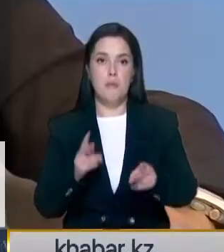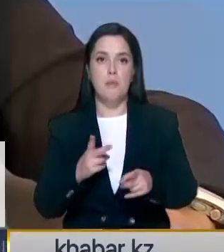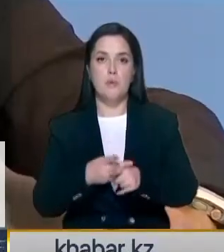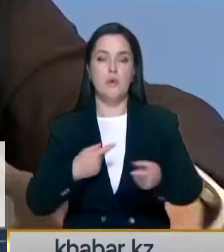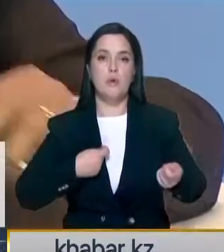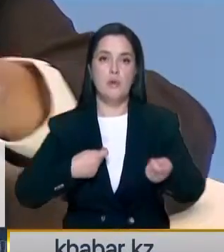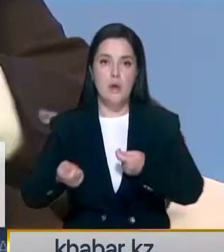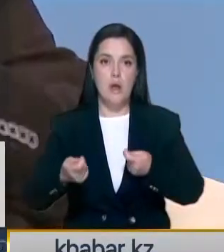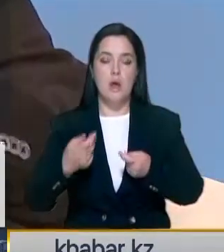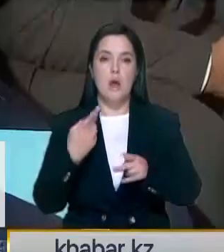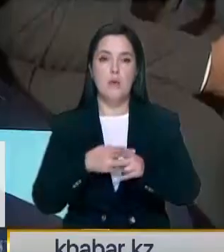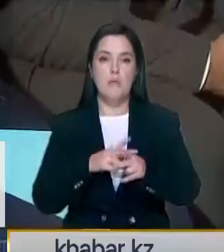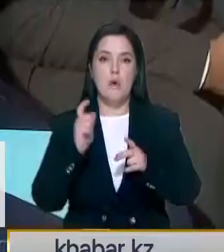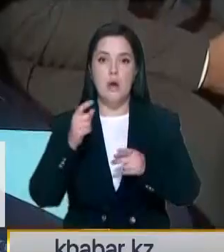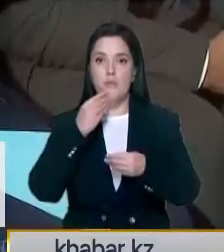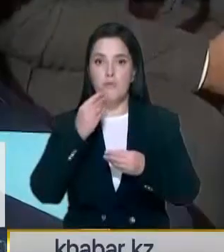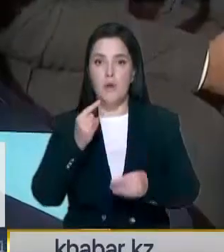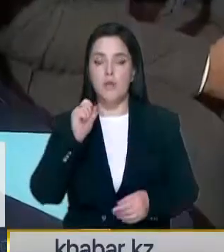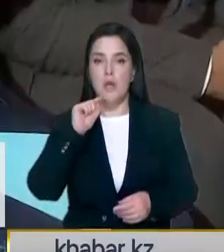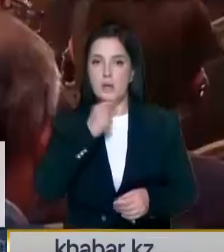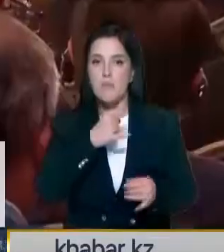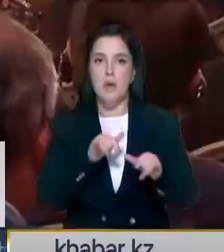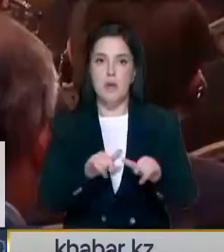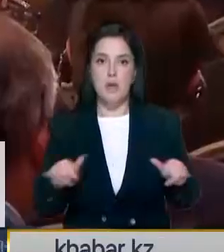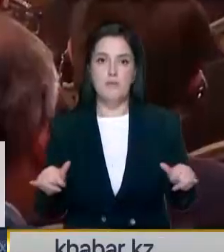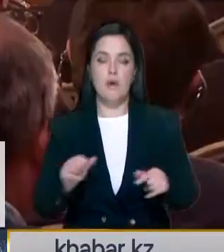торговых и транспортных коридоров и их влияние на экономическое развитие стран,